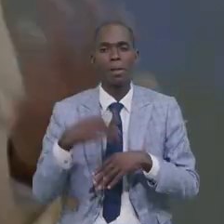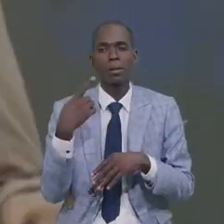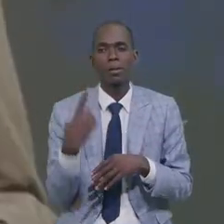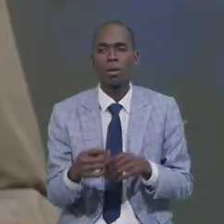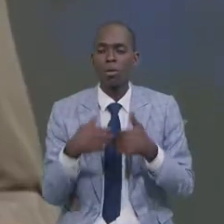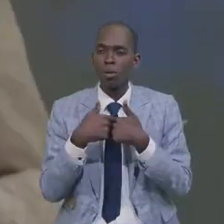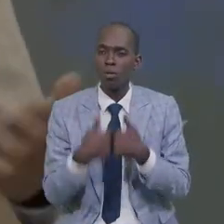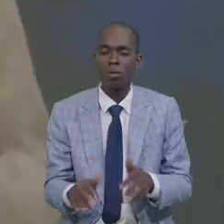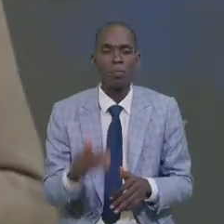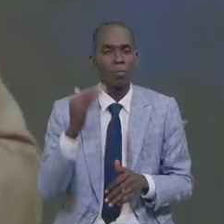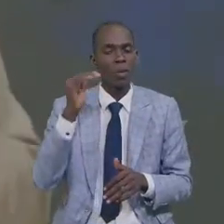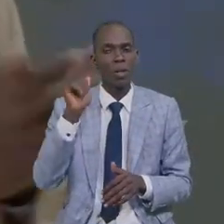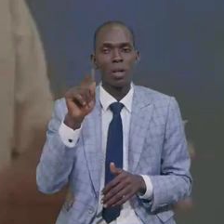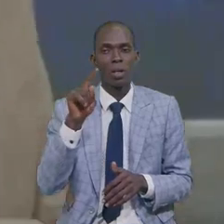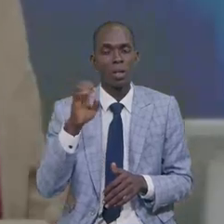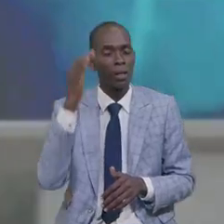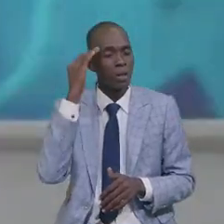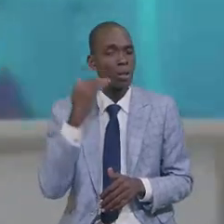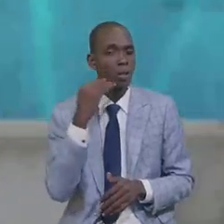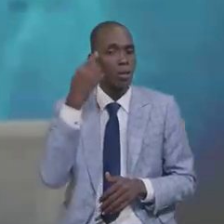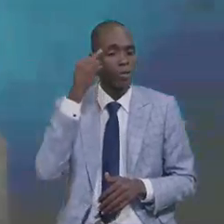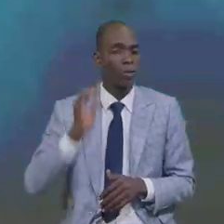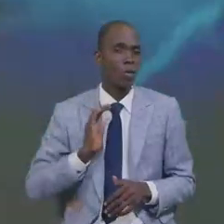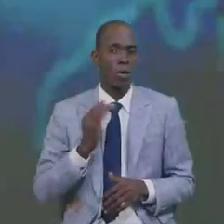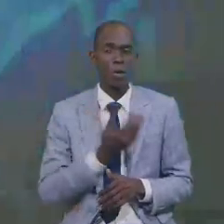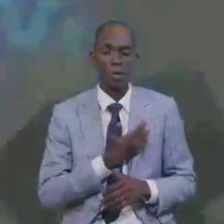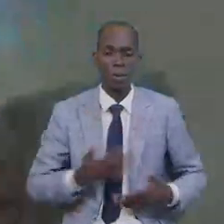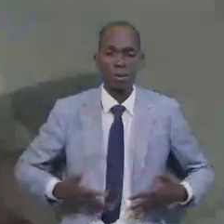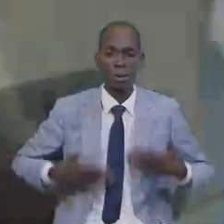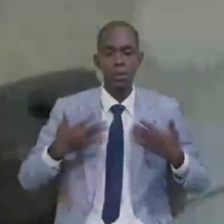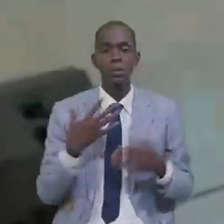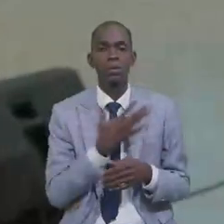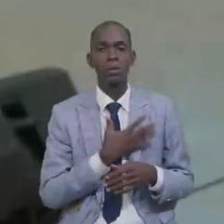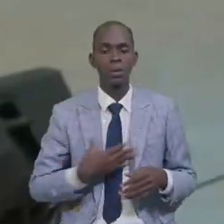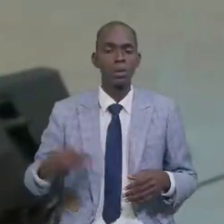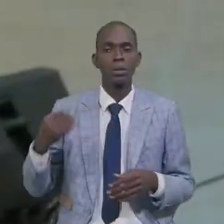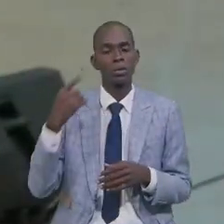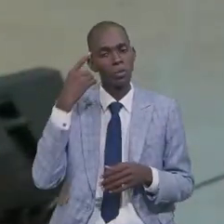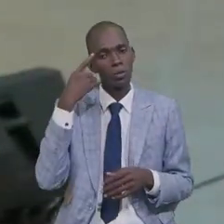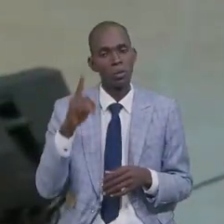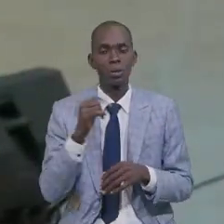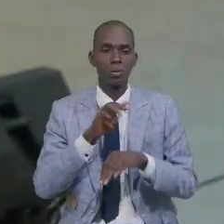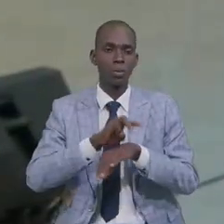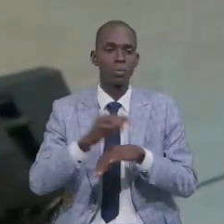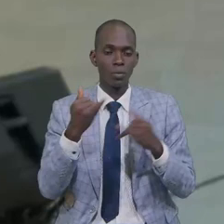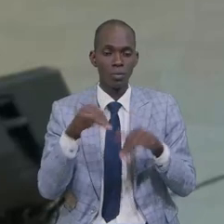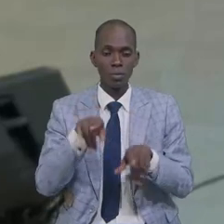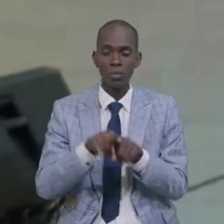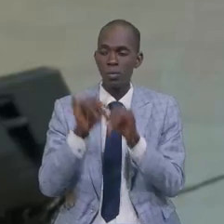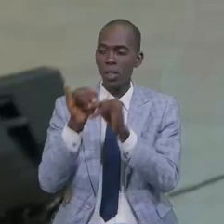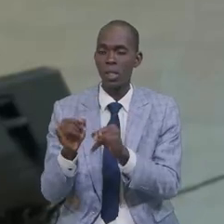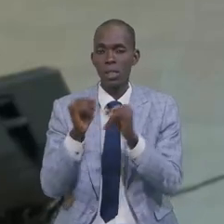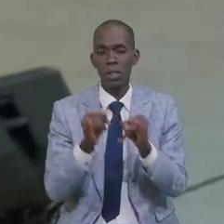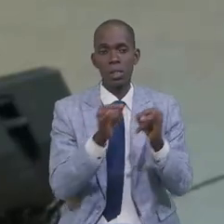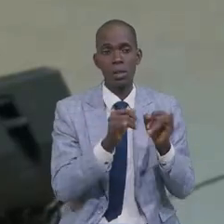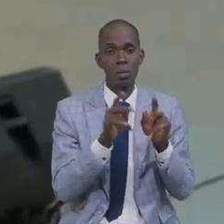la tête de hache perdue pour nos vies et pour nos ministères. Maintenant, pour les individus, regarde le